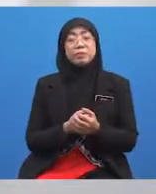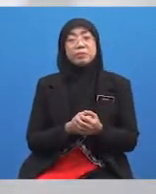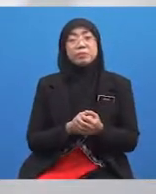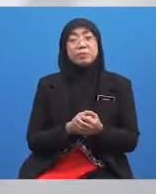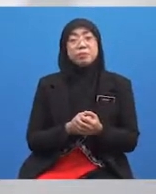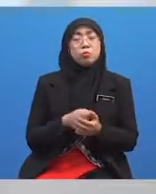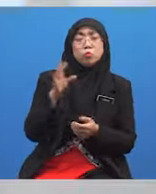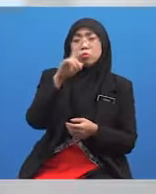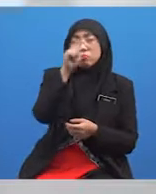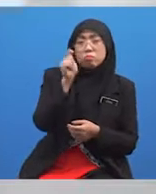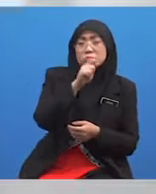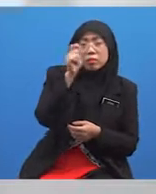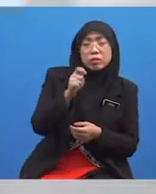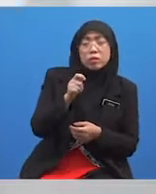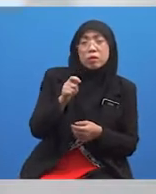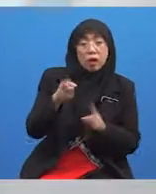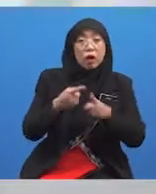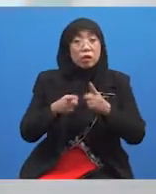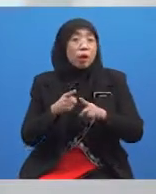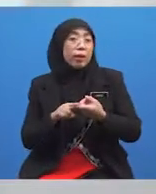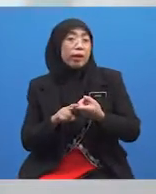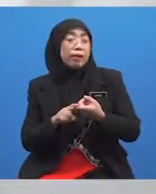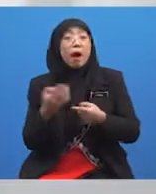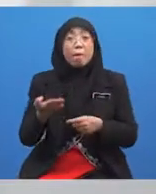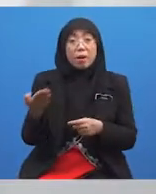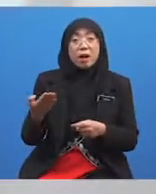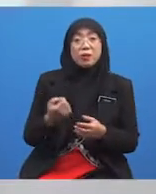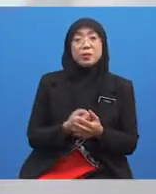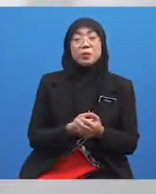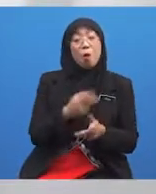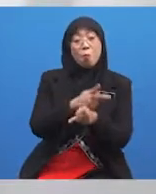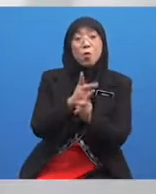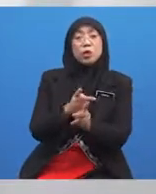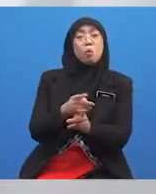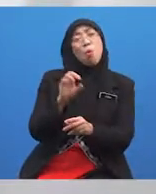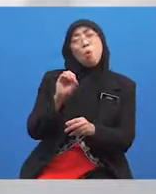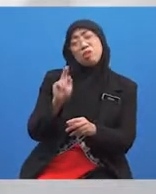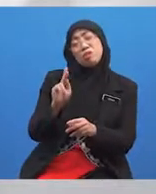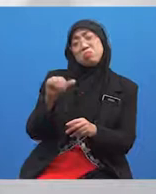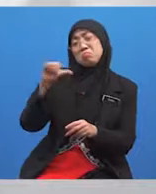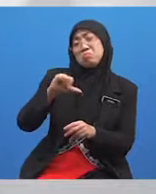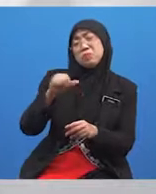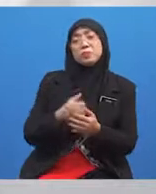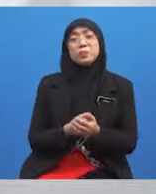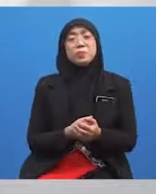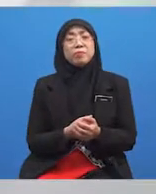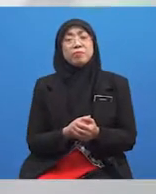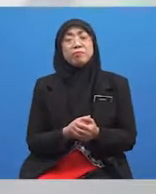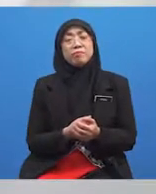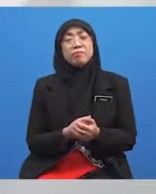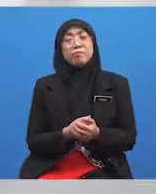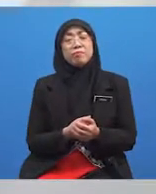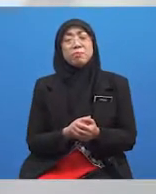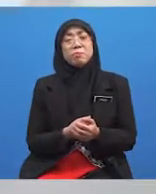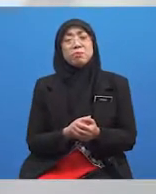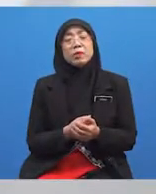pengguna akan mula bertanya kepada rakan-rakan yang pernah menggunakan produk yang dicari. Contohnya, pelanggan